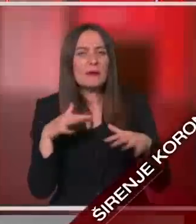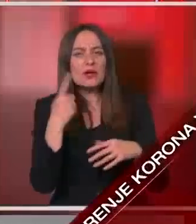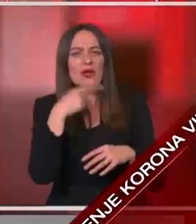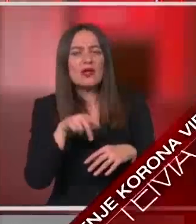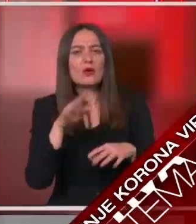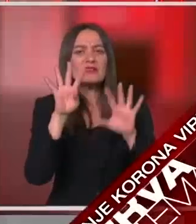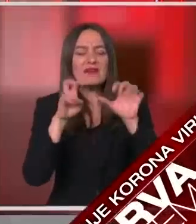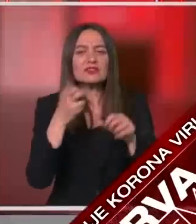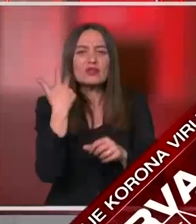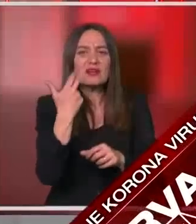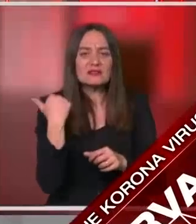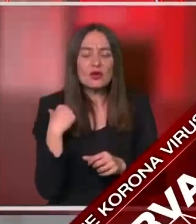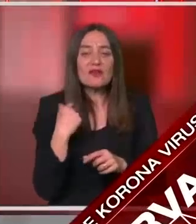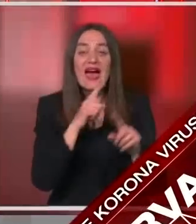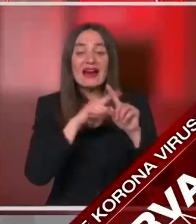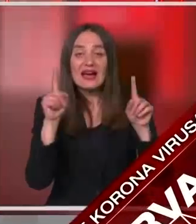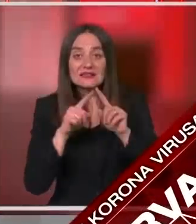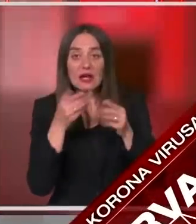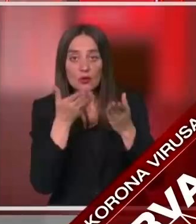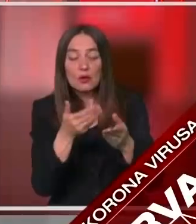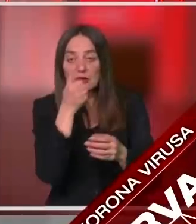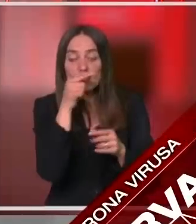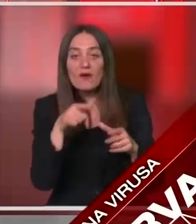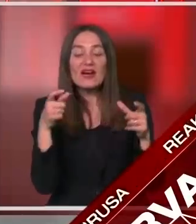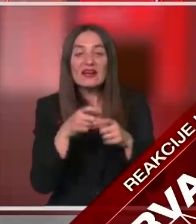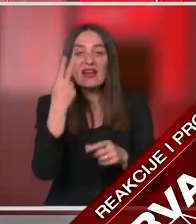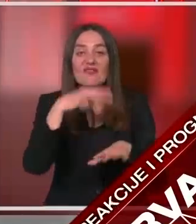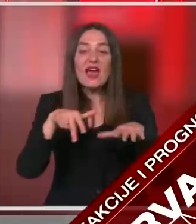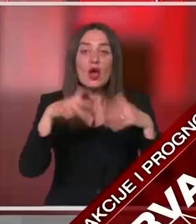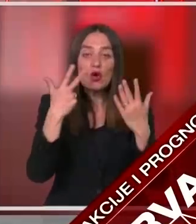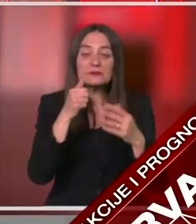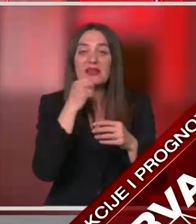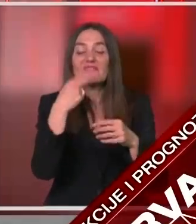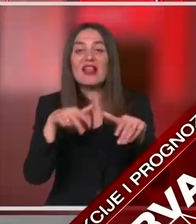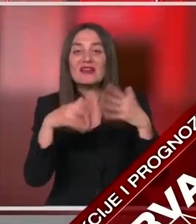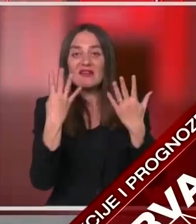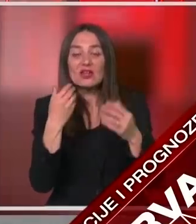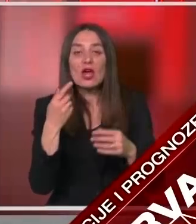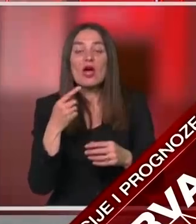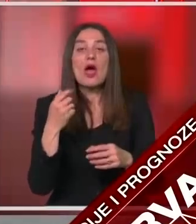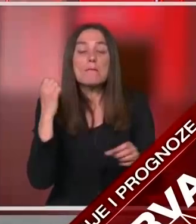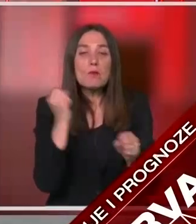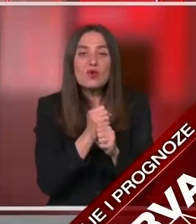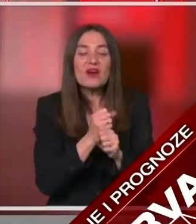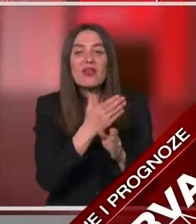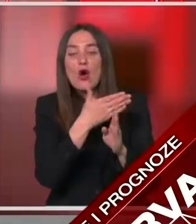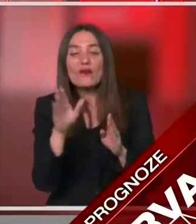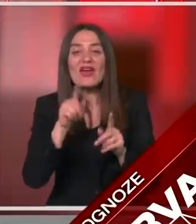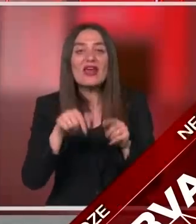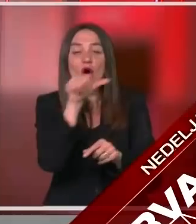1930. godine. Razlika je u tome što je ova kriza 2008. 9. godine bukvalno odnela ili